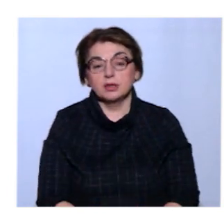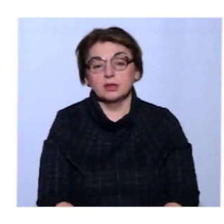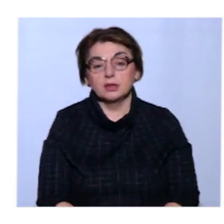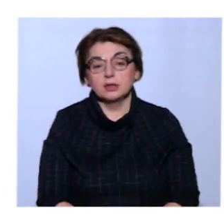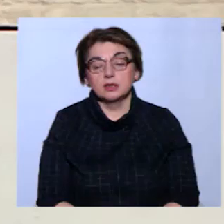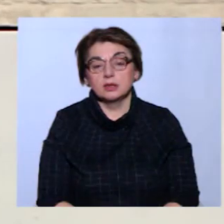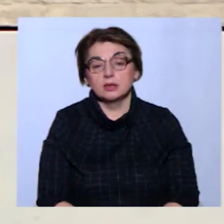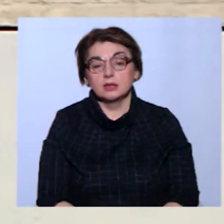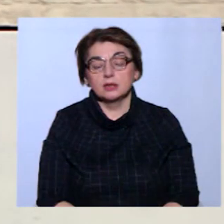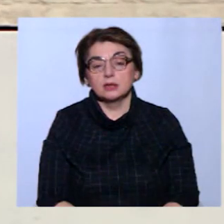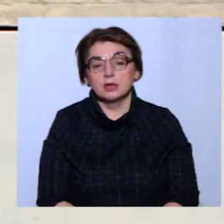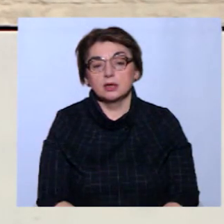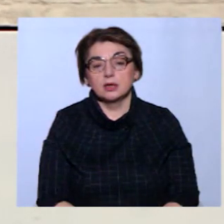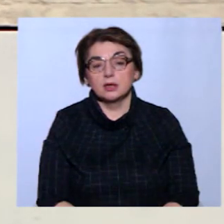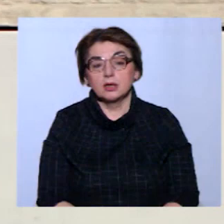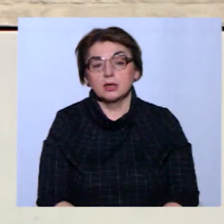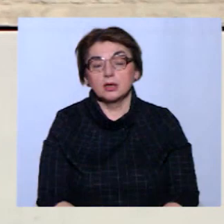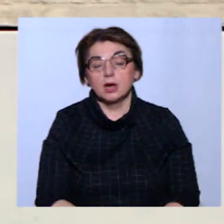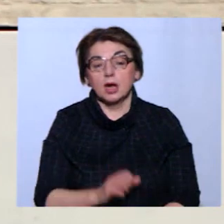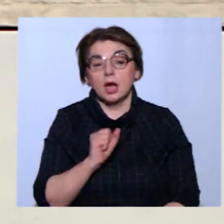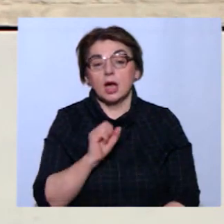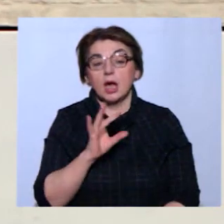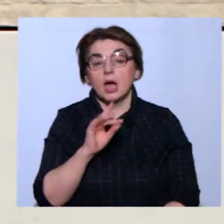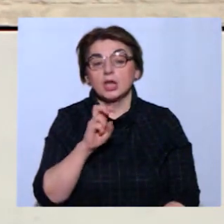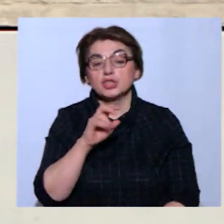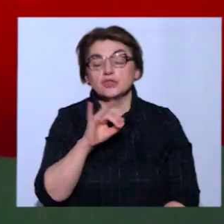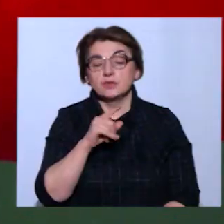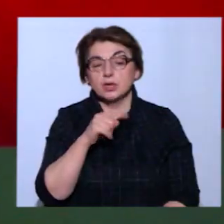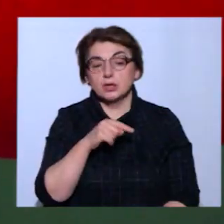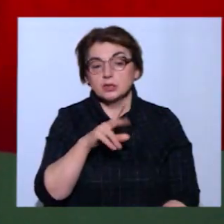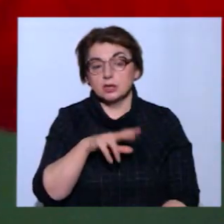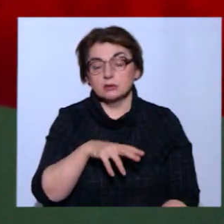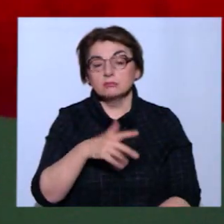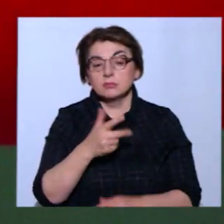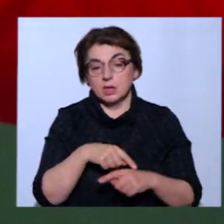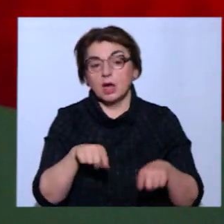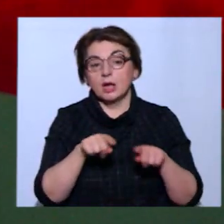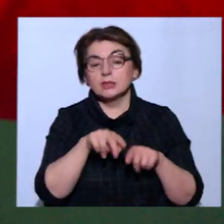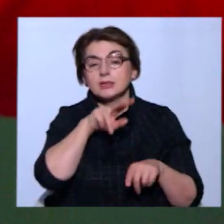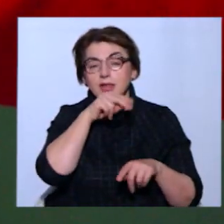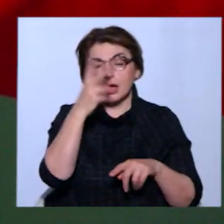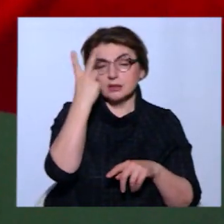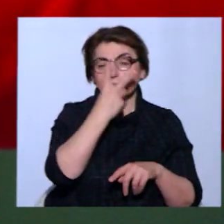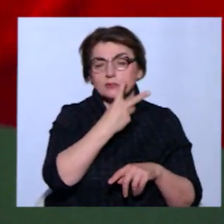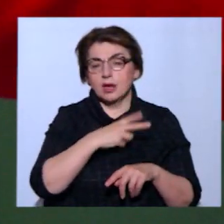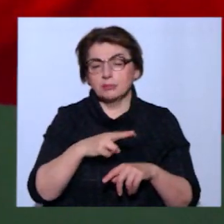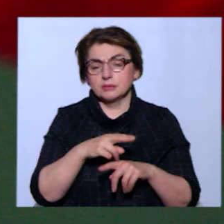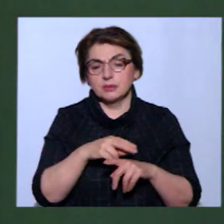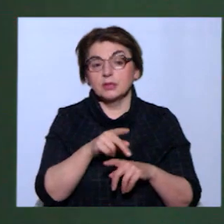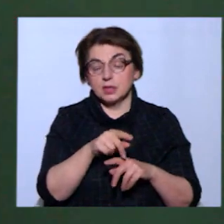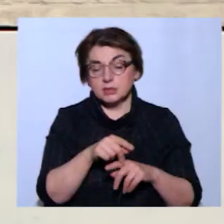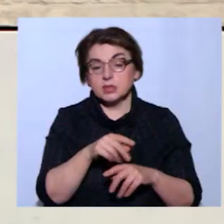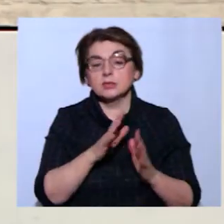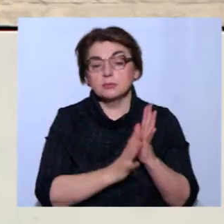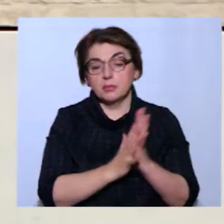კვერნა. შემდეგი არჩვი. მცენარის მჭამელი ცხოველია, თხას გავს ძალიან.